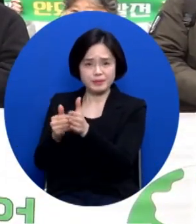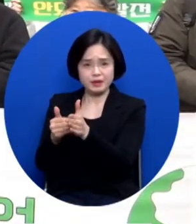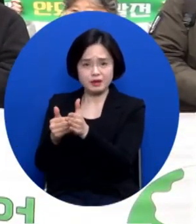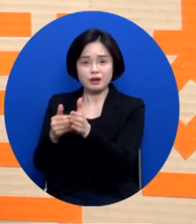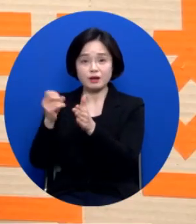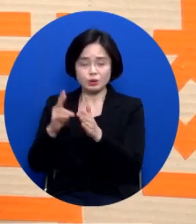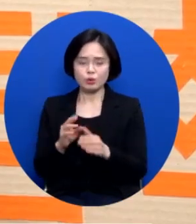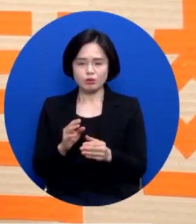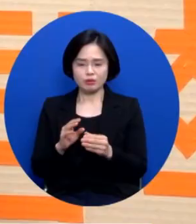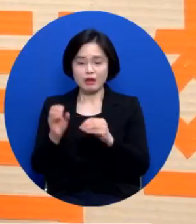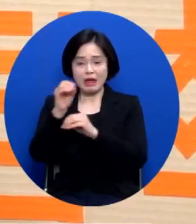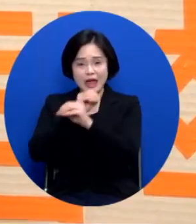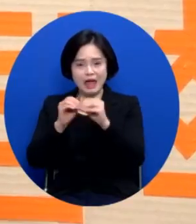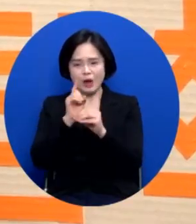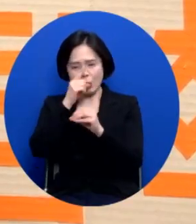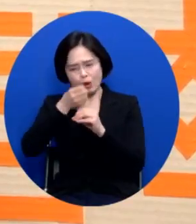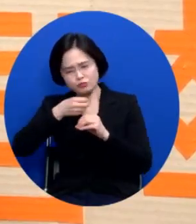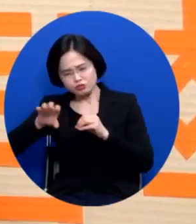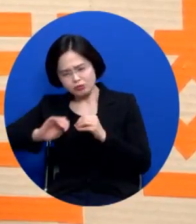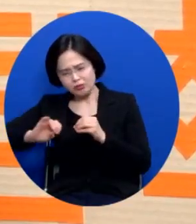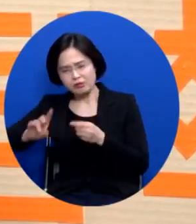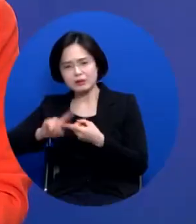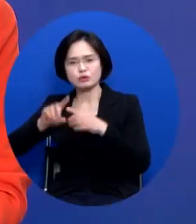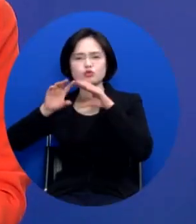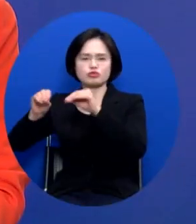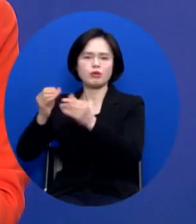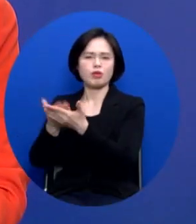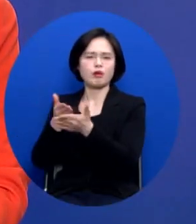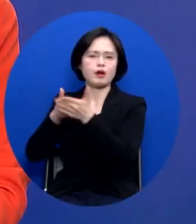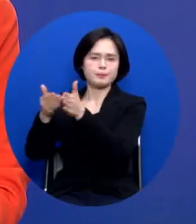핵오염수 투기 중단 등을 촉구했습니다.